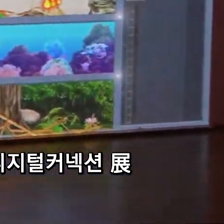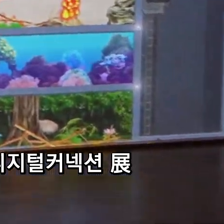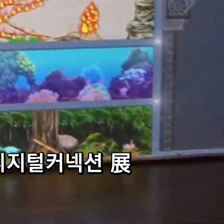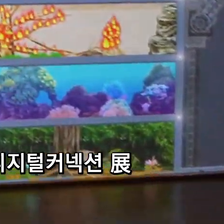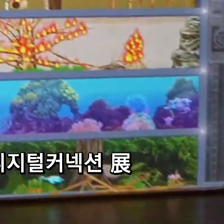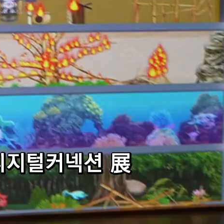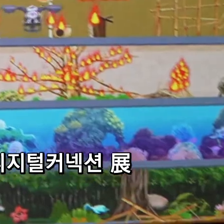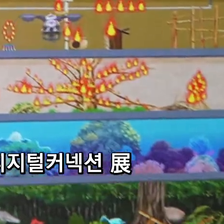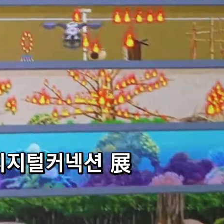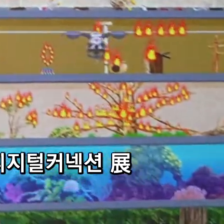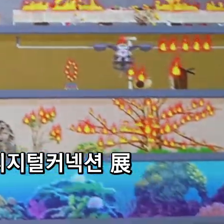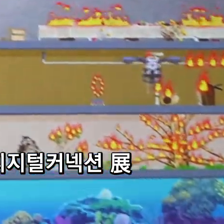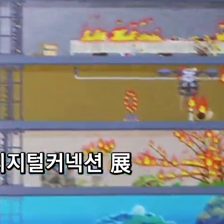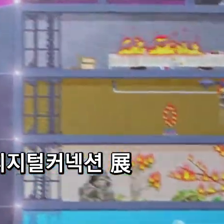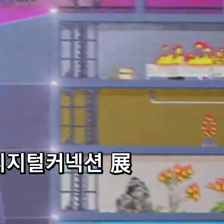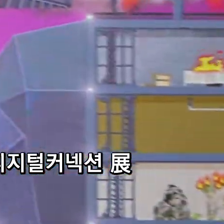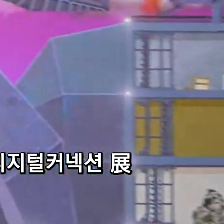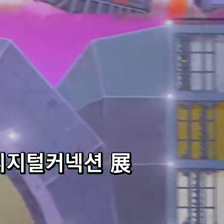이뤄졌습니다